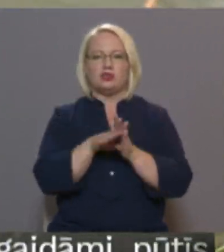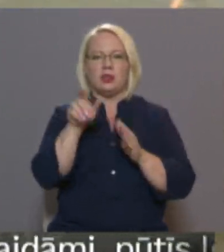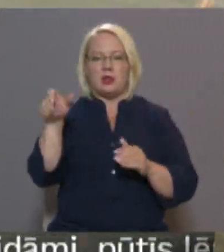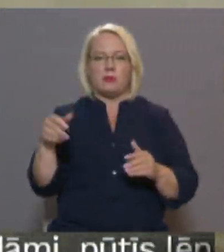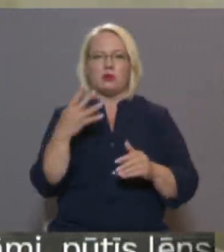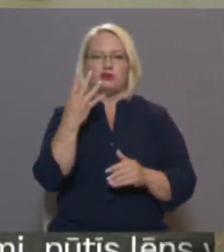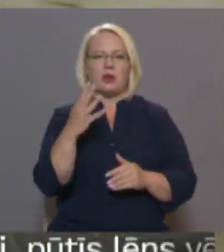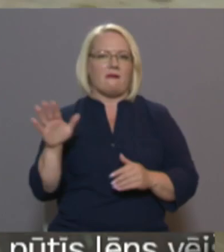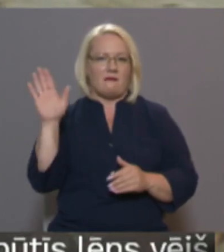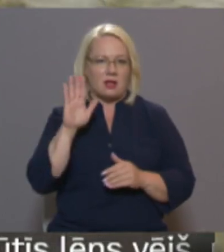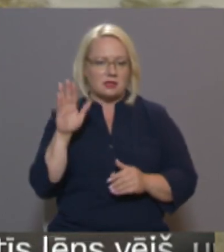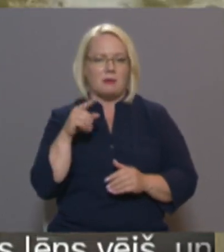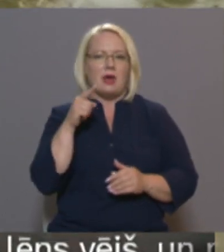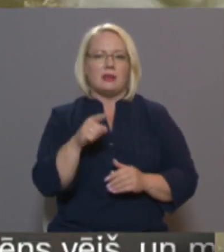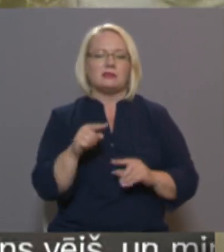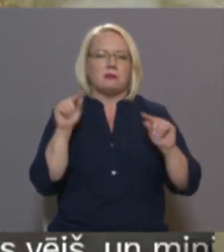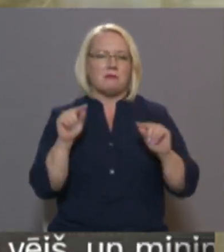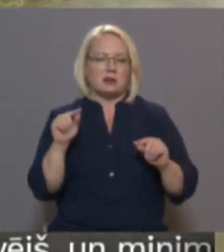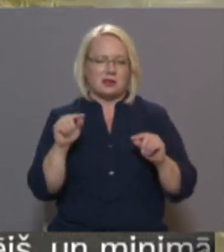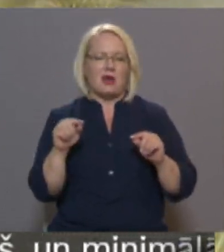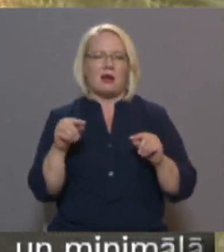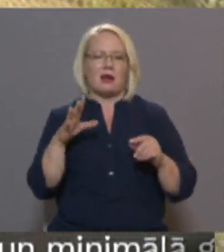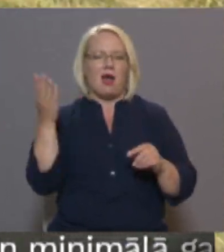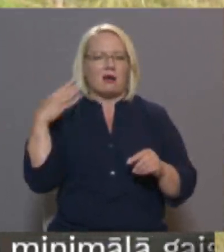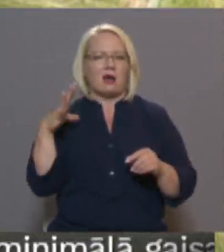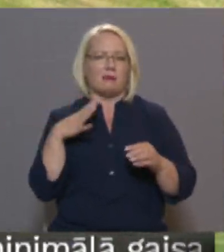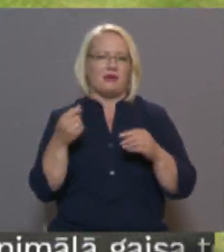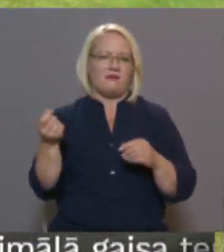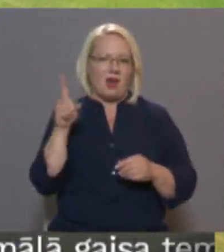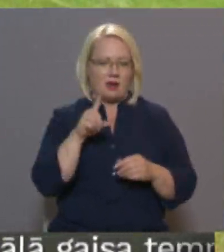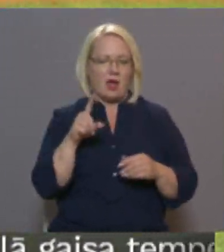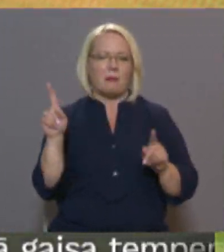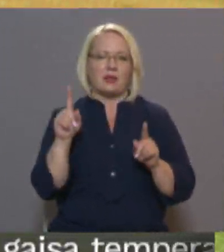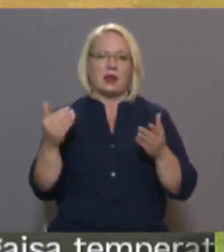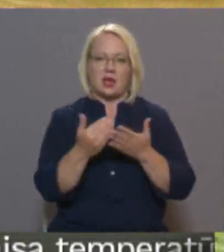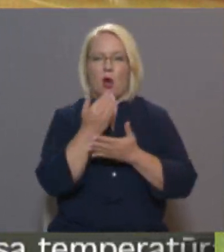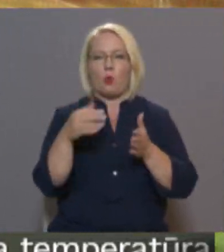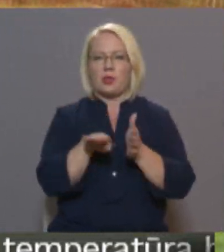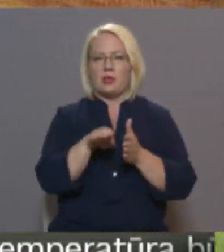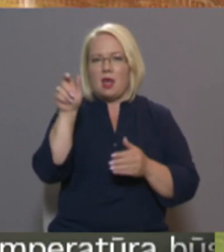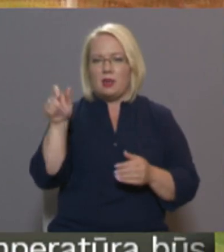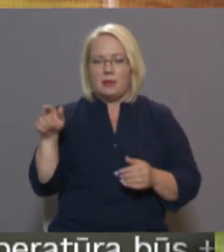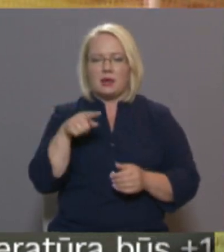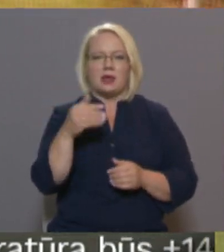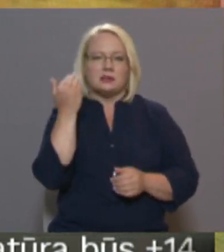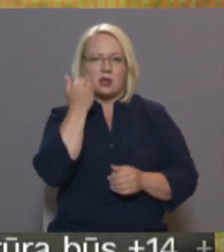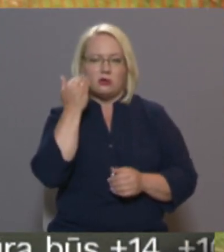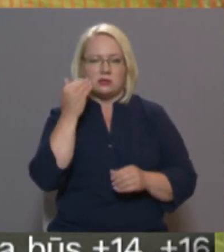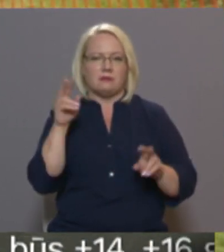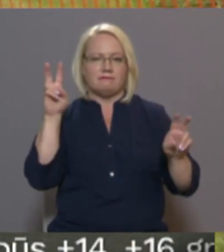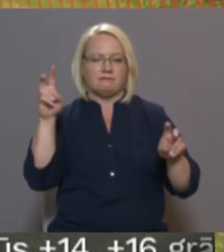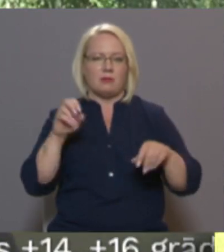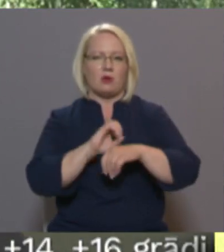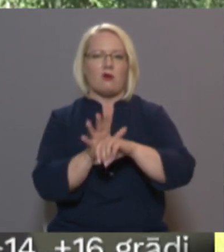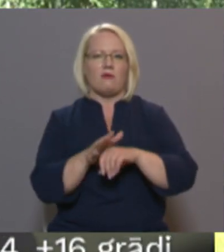valstīm. Tās gan esot nedaudz mazāk nekā citreiz, tomēr klāt nākuši arī jauni dalībnieki, jeb tā saucamie pandēmijas